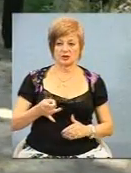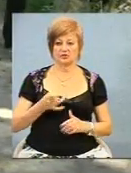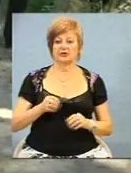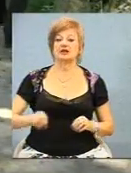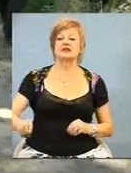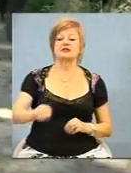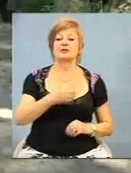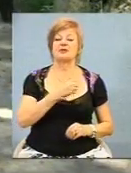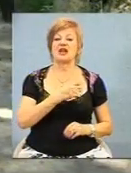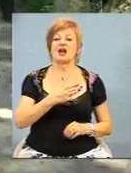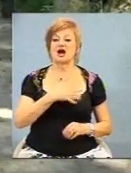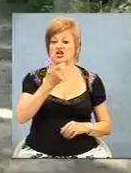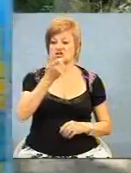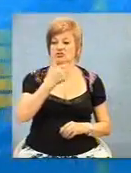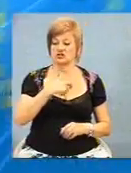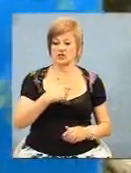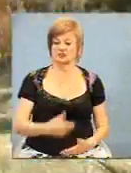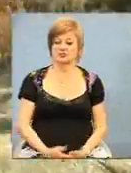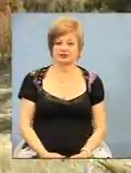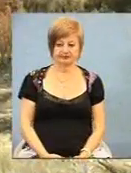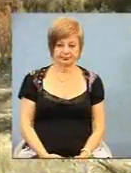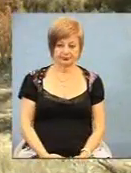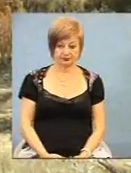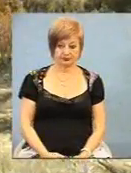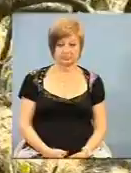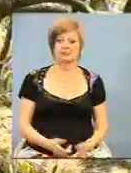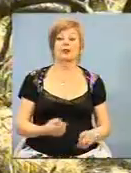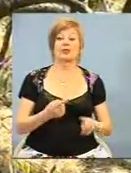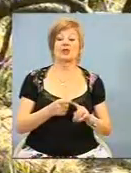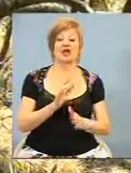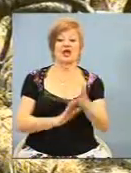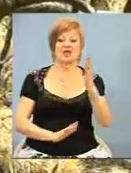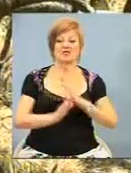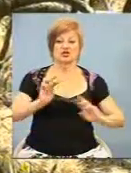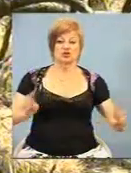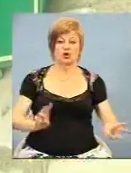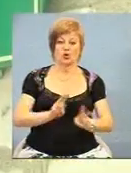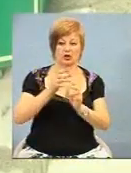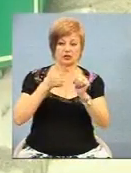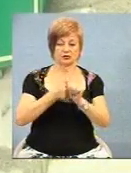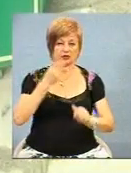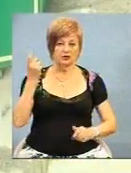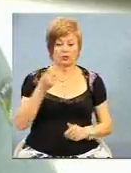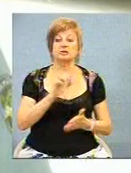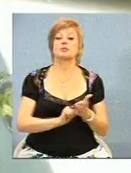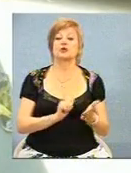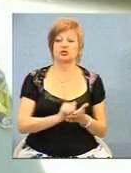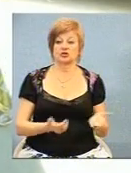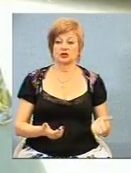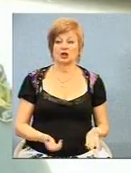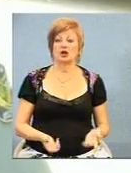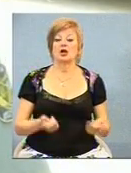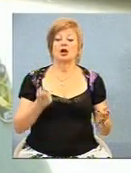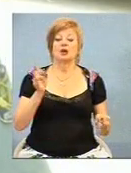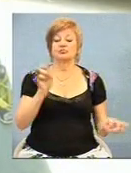земля для строїтельства. Крутозярівське лісництво горить вслід за Хортицею. В чому причина? Велика